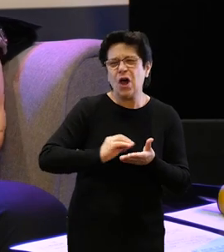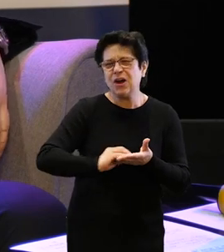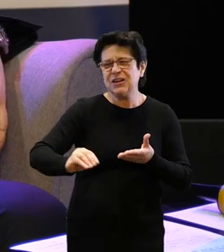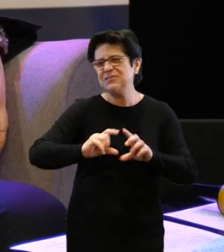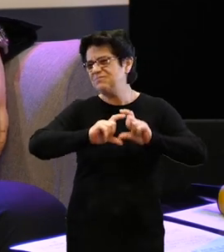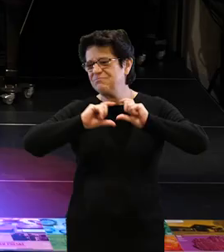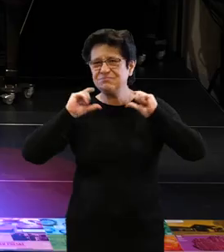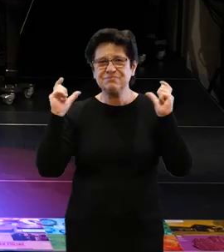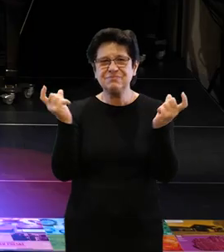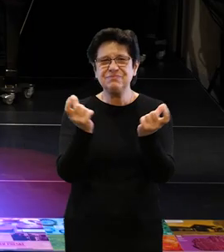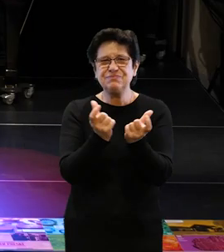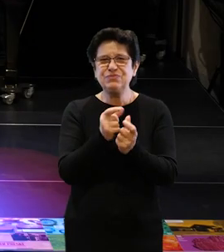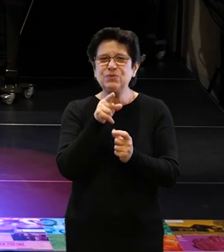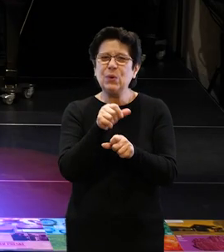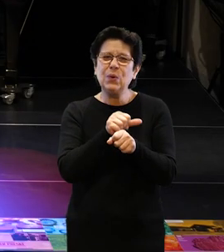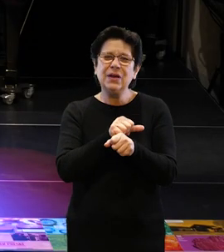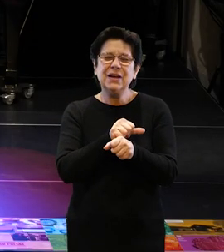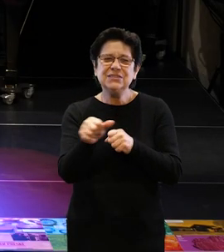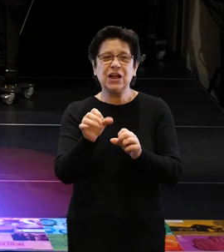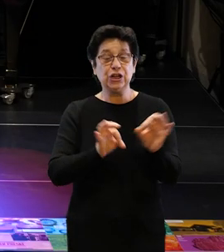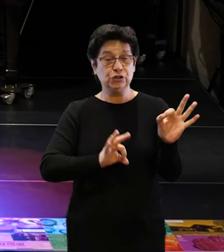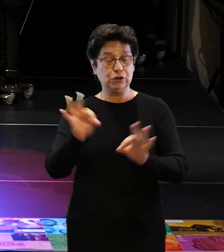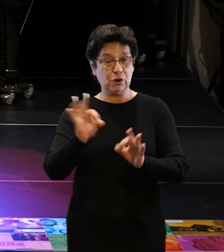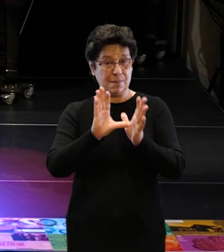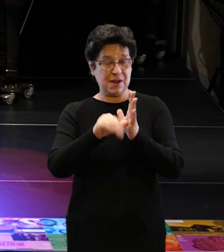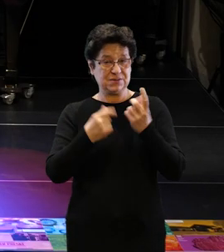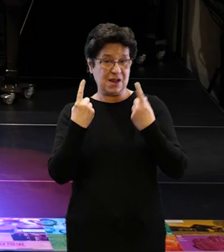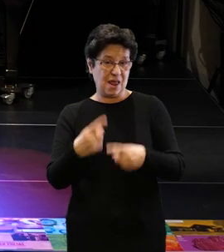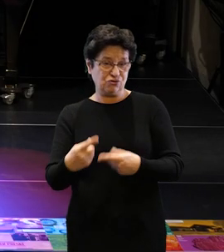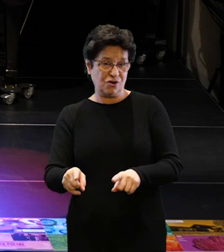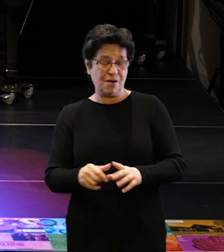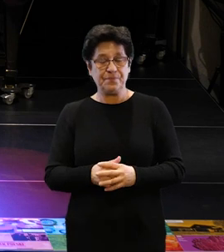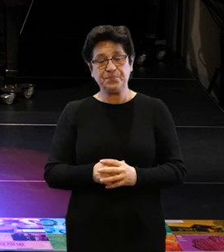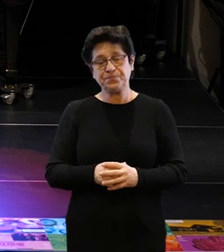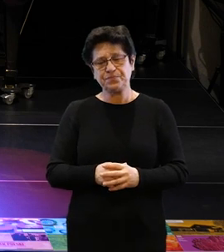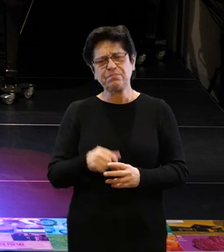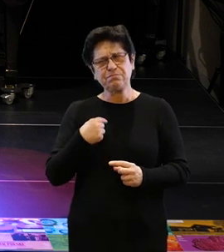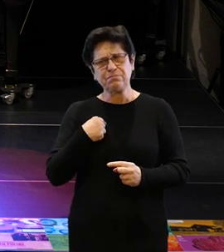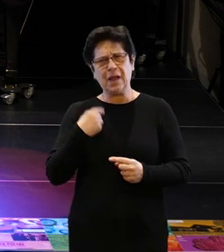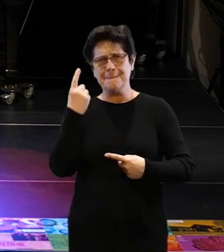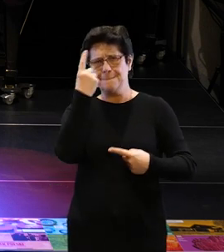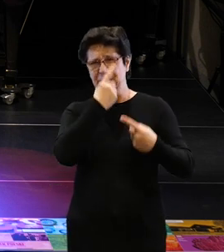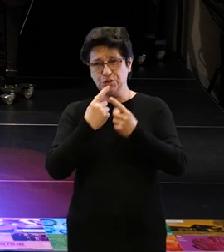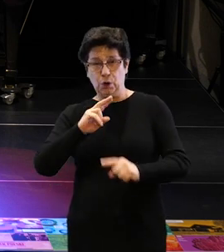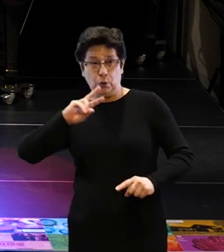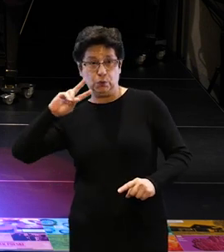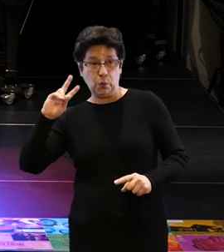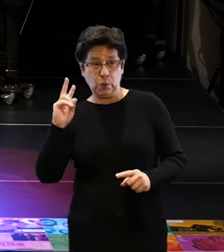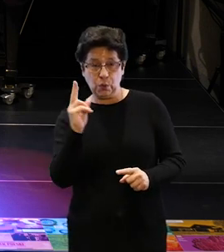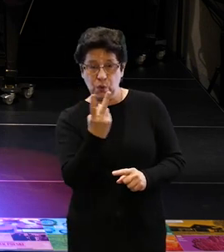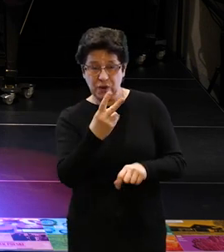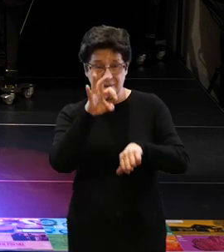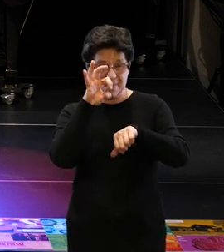życiorys jest fragmentem historii Leszna Myślę że drugim takim lekarzem